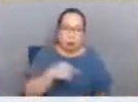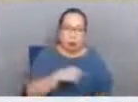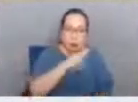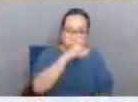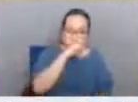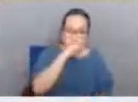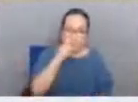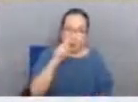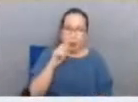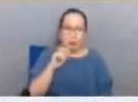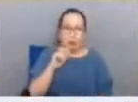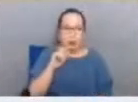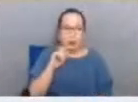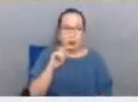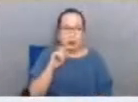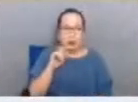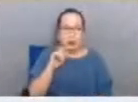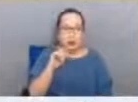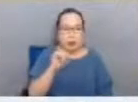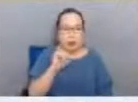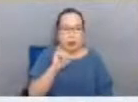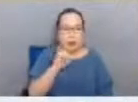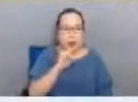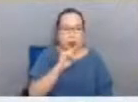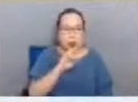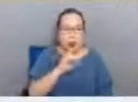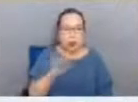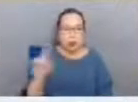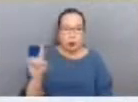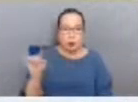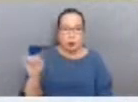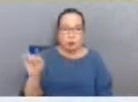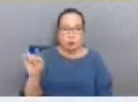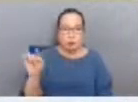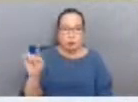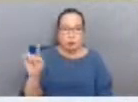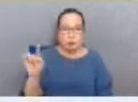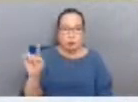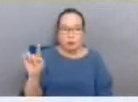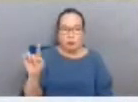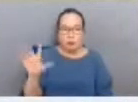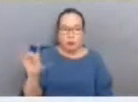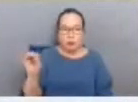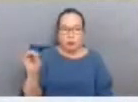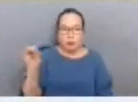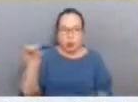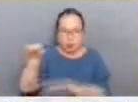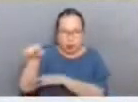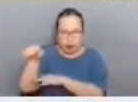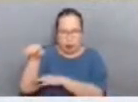sa nasabing virus sa buong Davao Region. Wala namang naitalang na nasawi sa